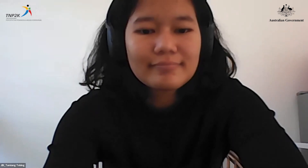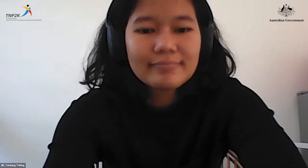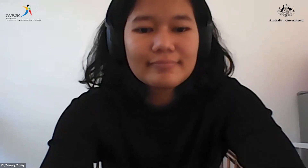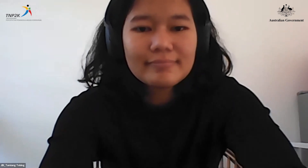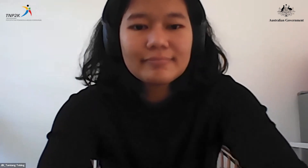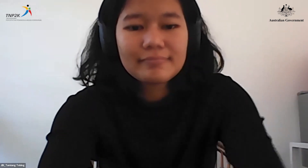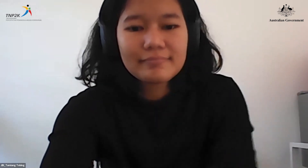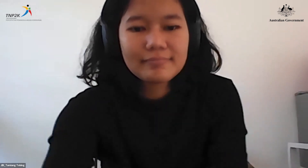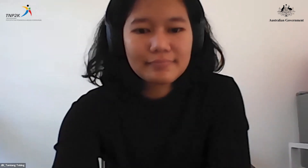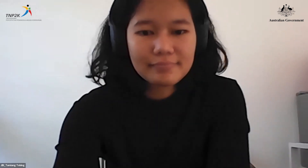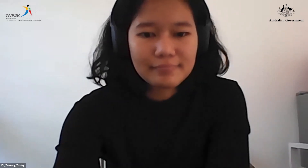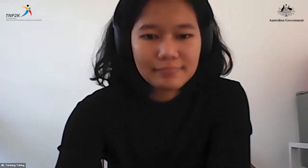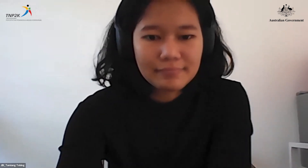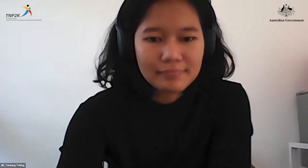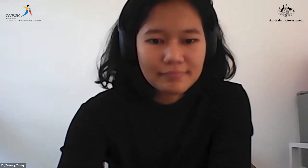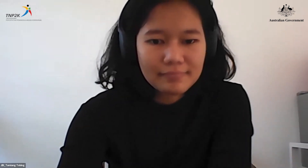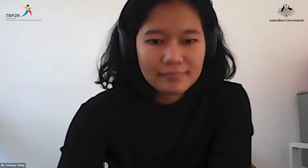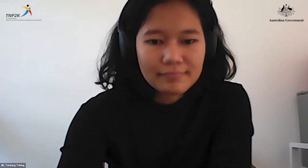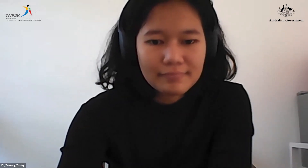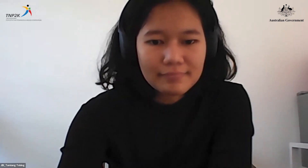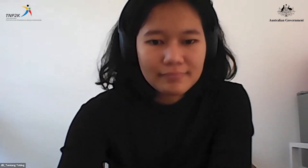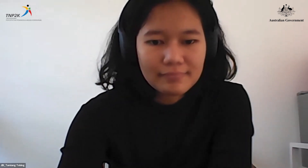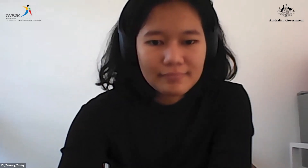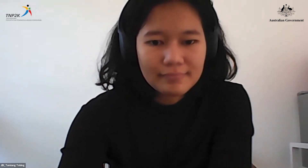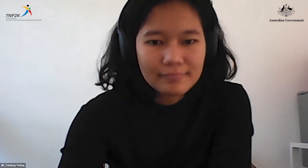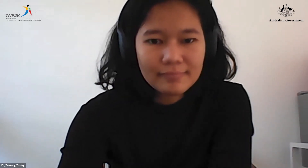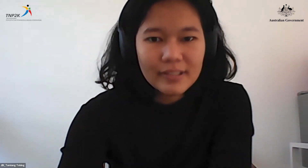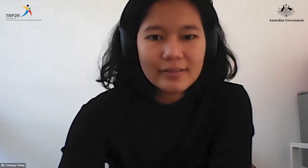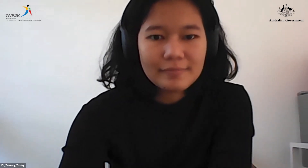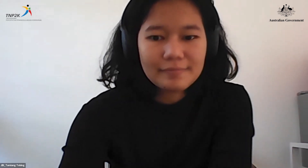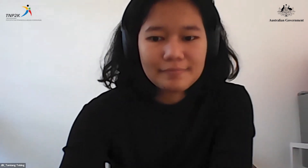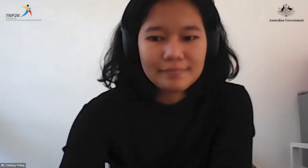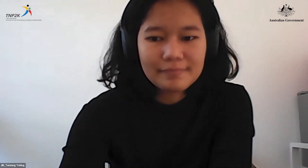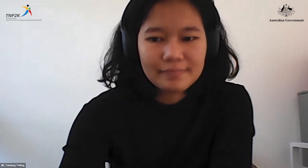Baik, terima kasih. Ya, terima kasih semuanya.